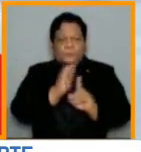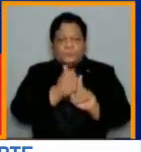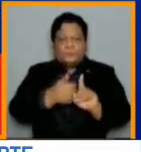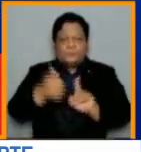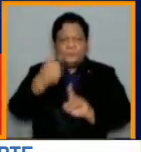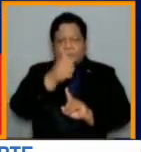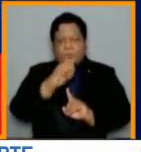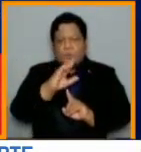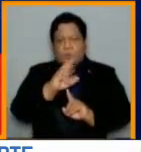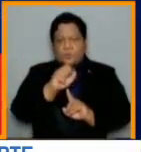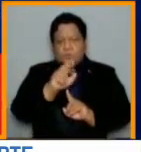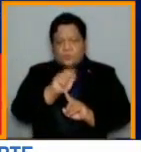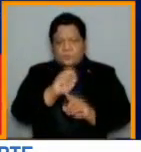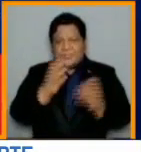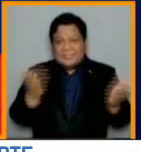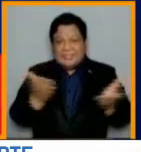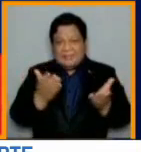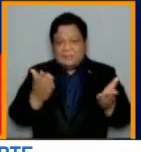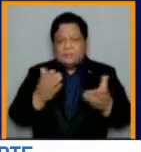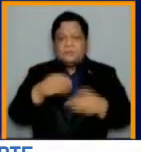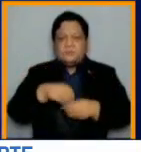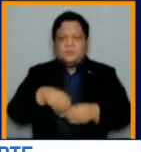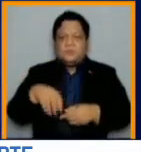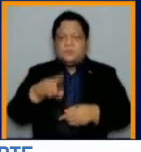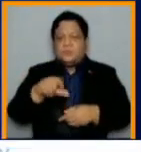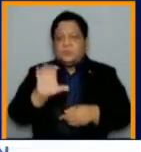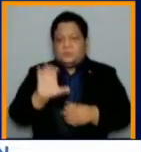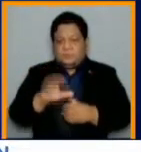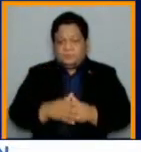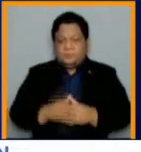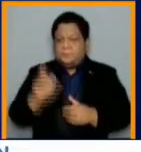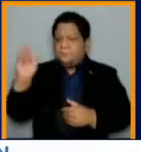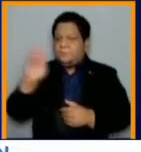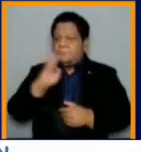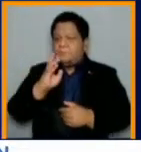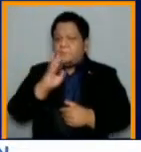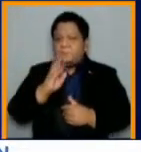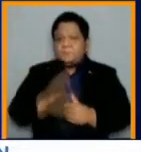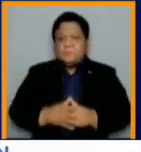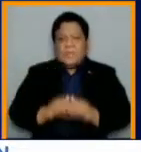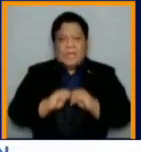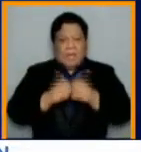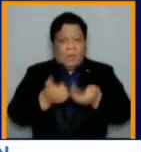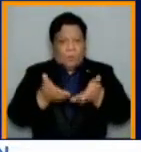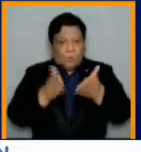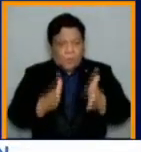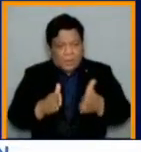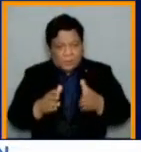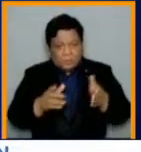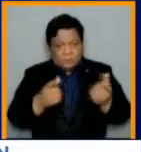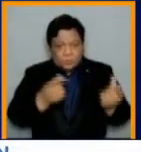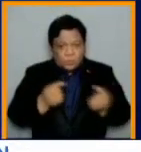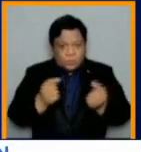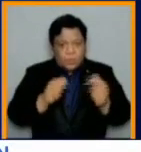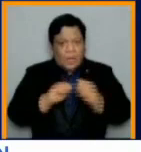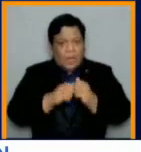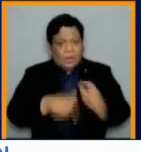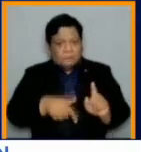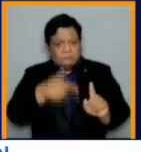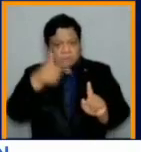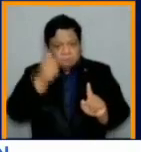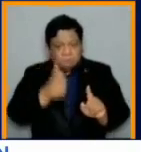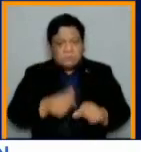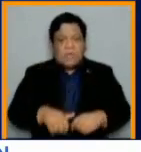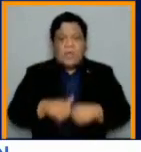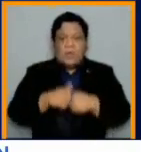City. Yung manner of execution, yung movement ng tao, paano binaril, paano yung kung kailan binaril na